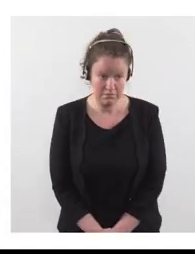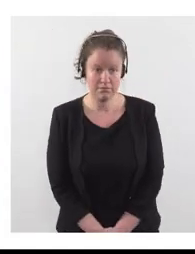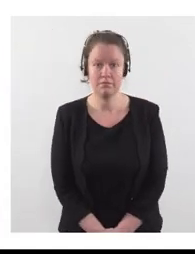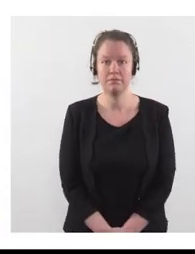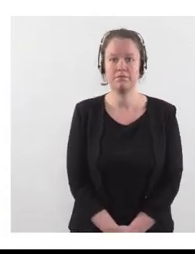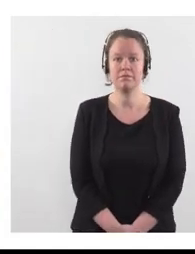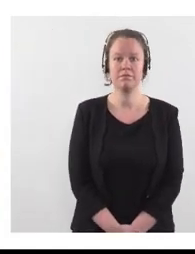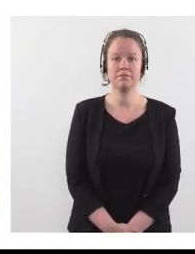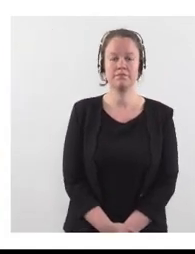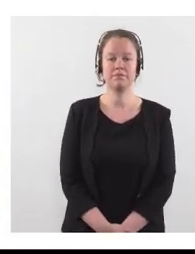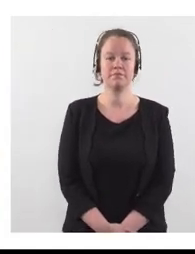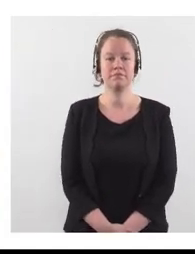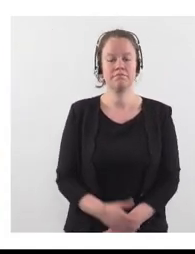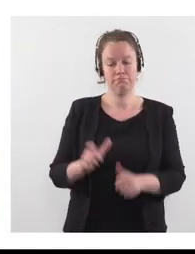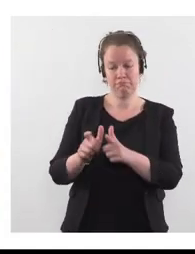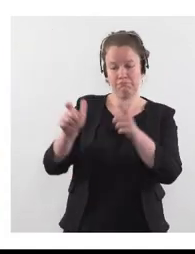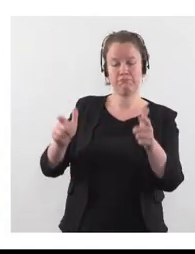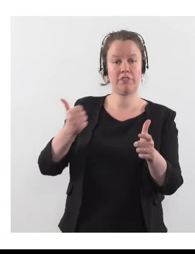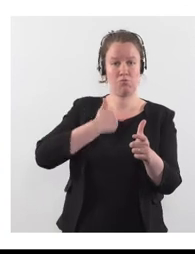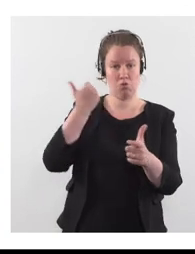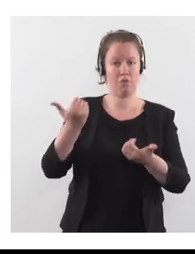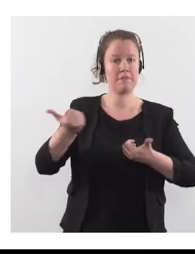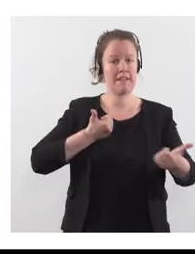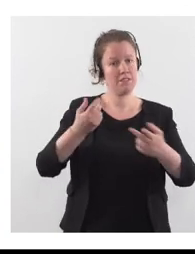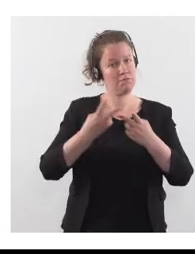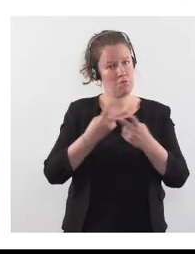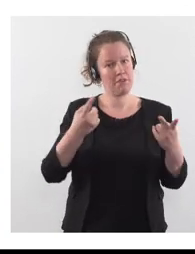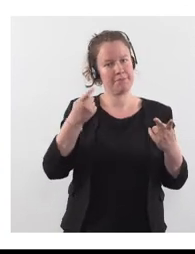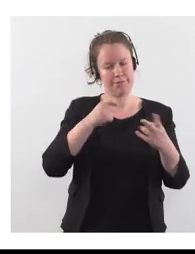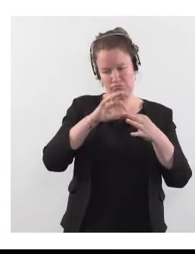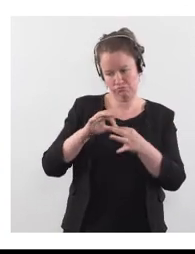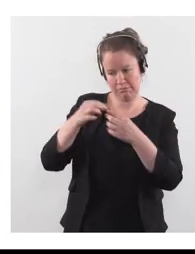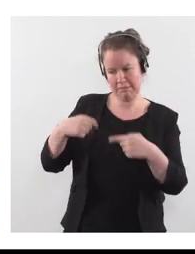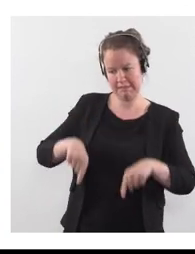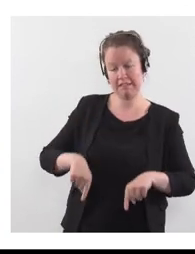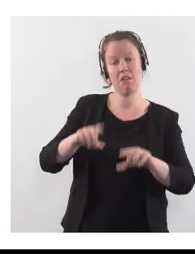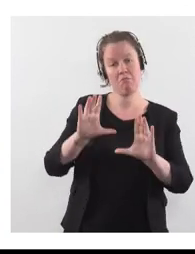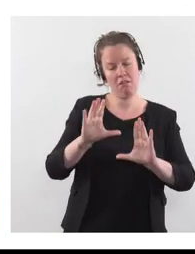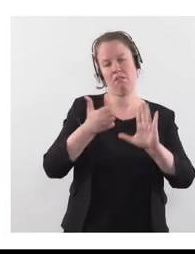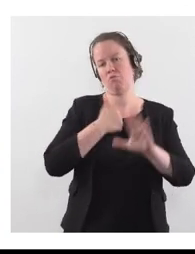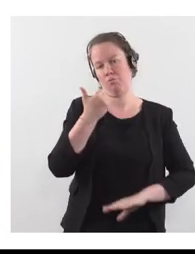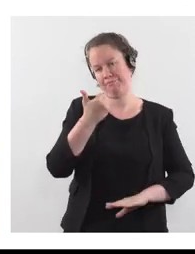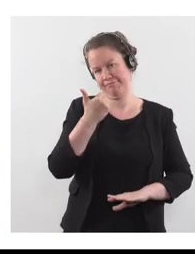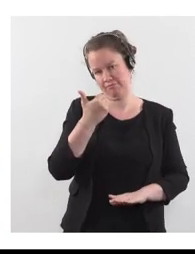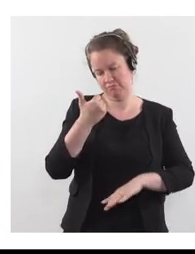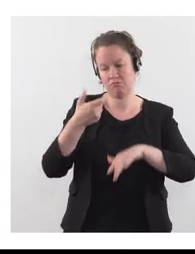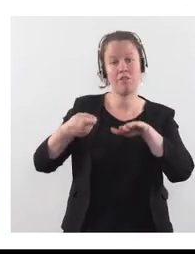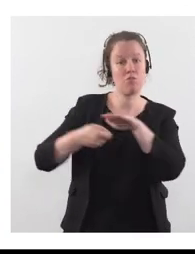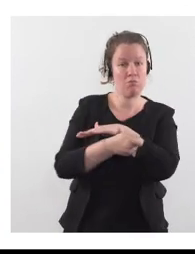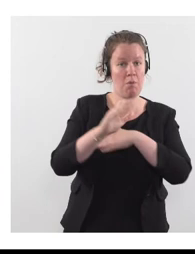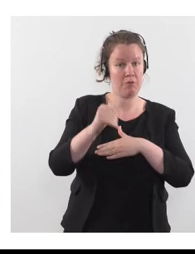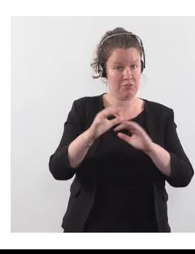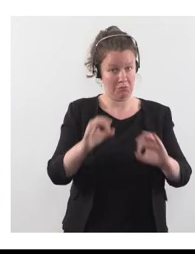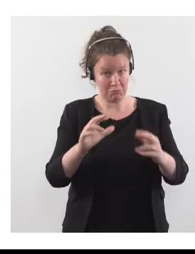Nous sommes un service public, mais nous sommes un service public indépendant. C'est ainsi que nous sommes financés. J'espère que cela a répondu